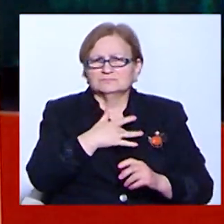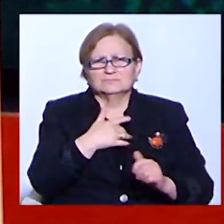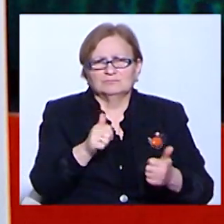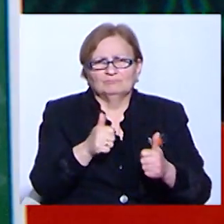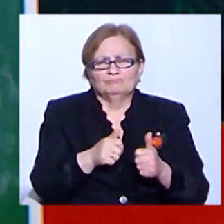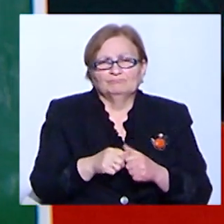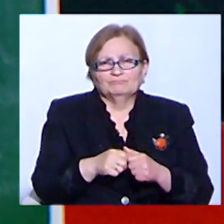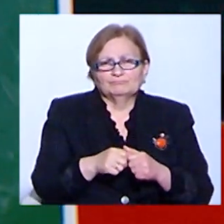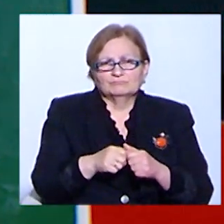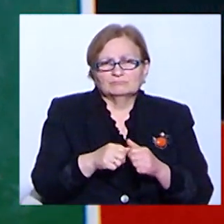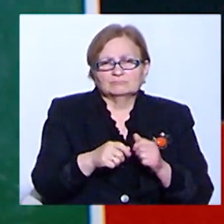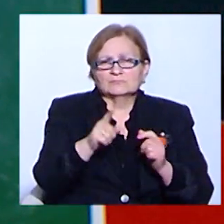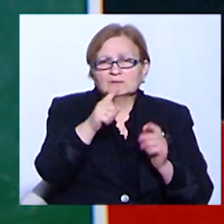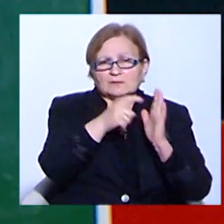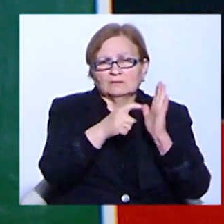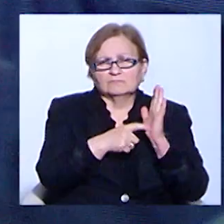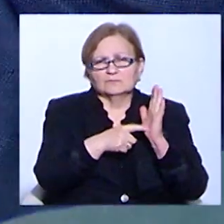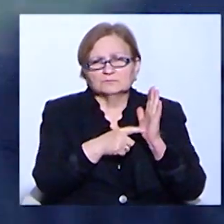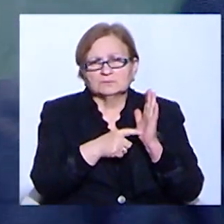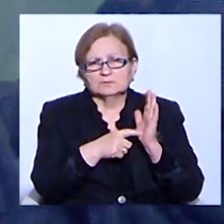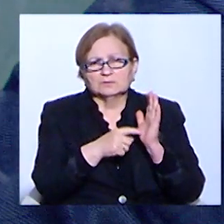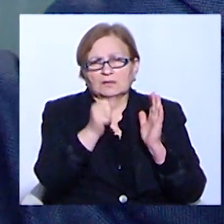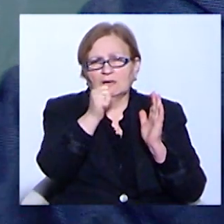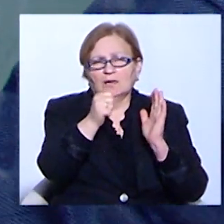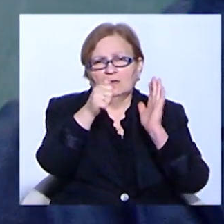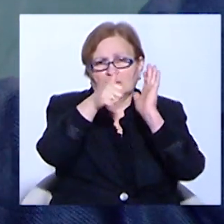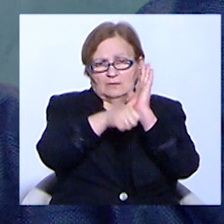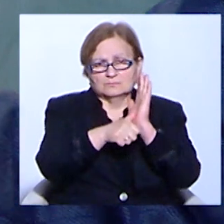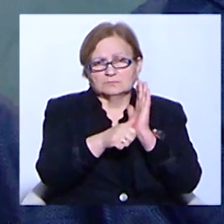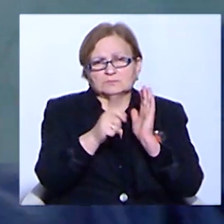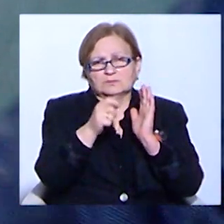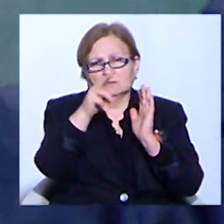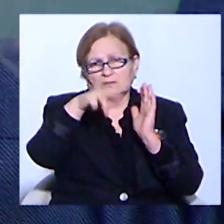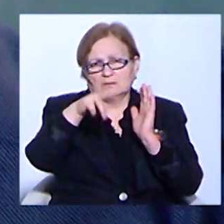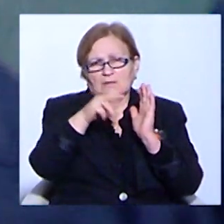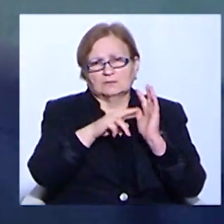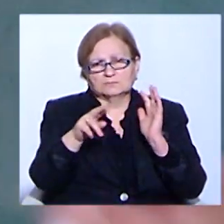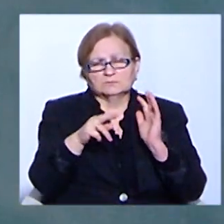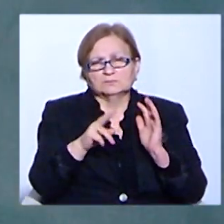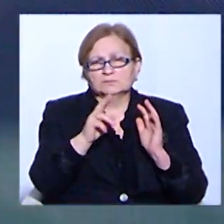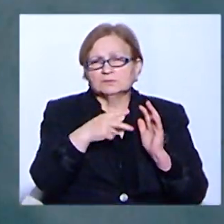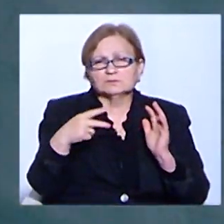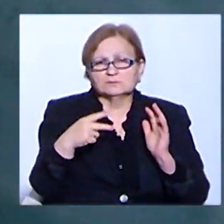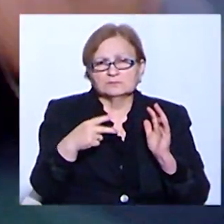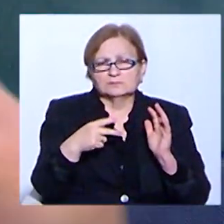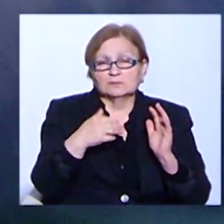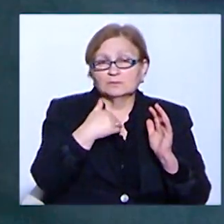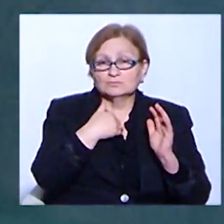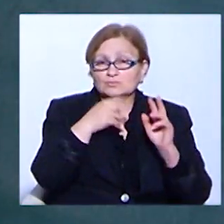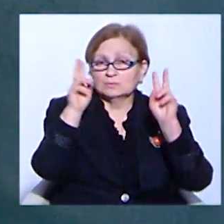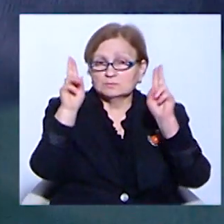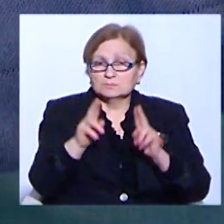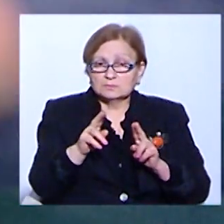ფორმულა. გავყოთ რა, ა ხარისხად 6, ა ხარისხად 6-ზე. ხო, ჩვენი წესის